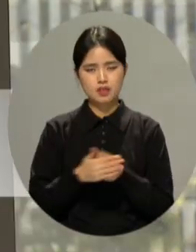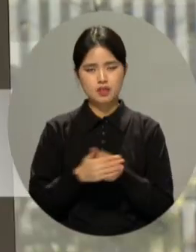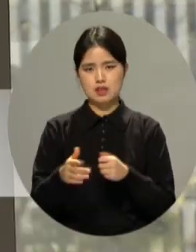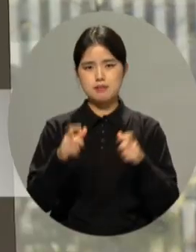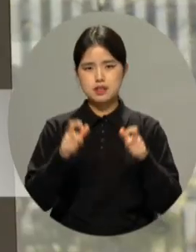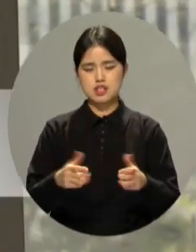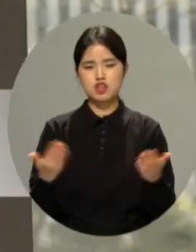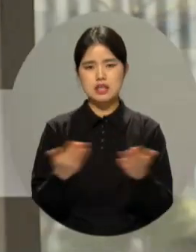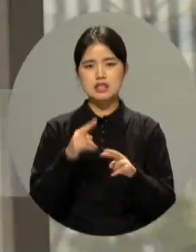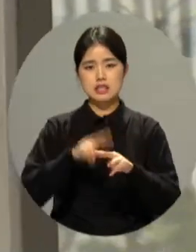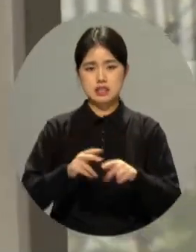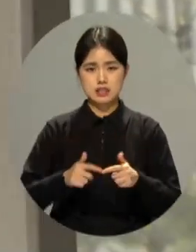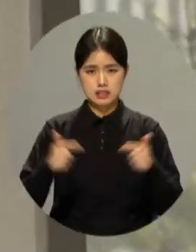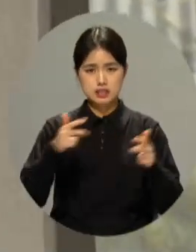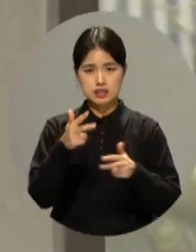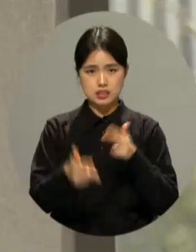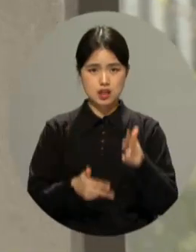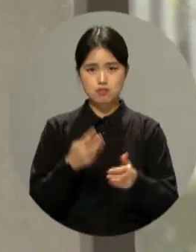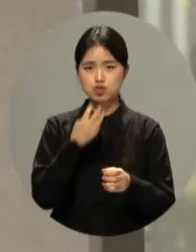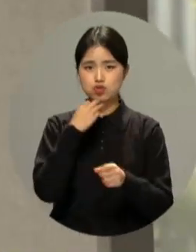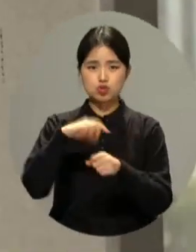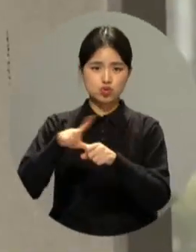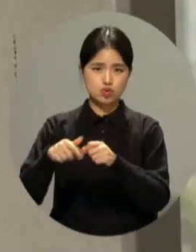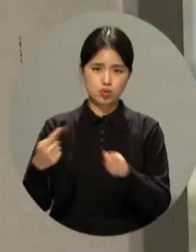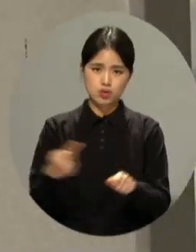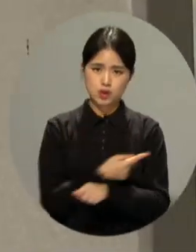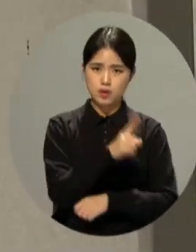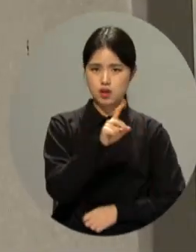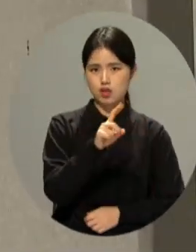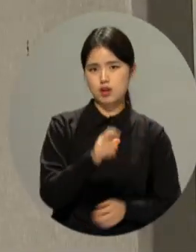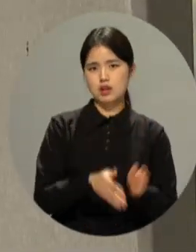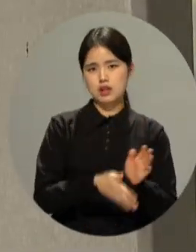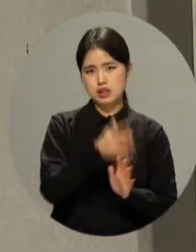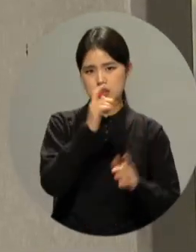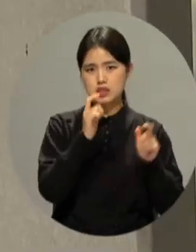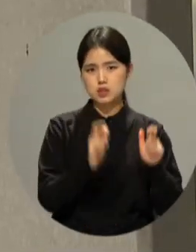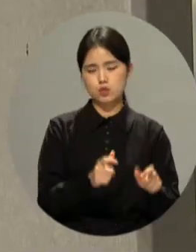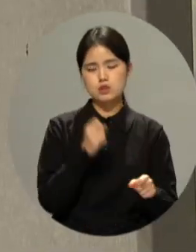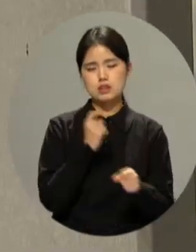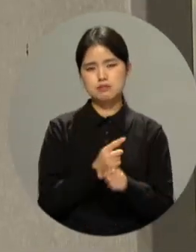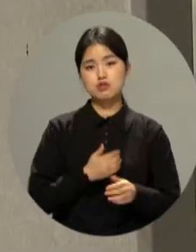일자리를 늘리는 사업으로 수도권 외에 11개 시도는 이미 추진되고 있습니다